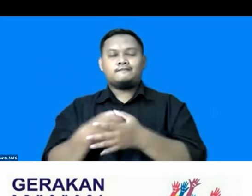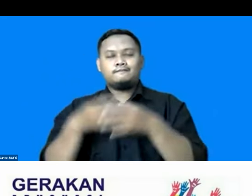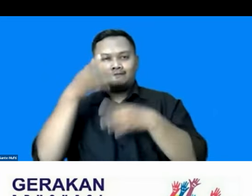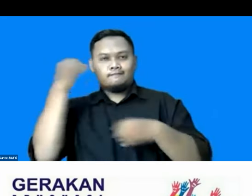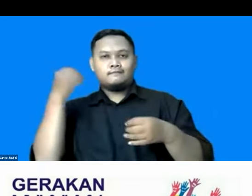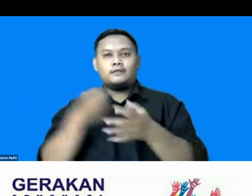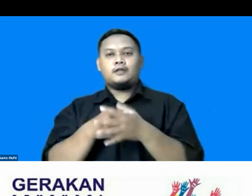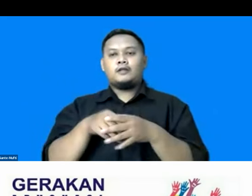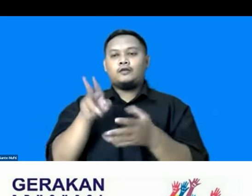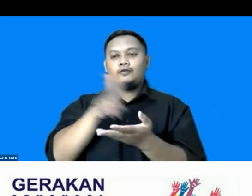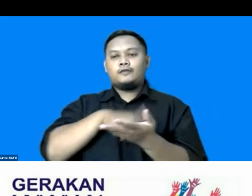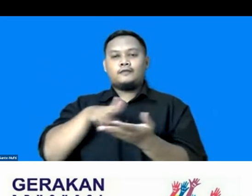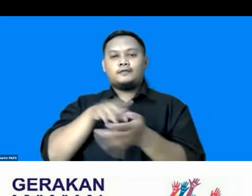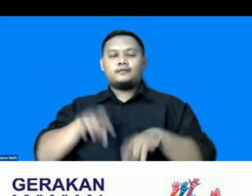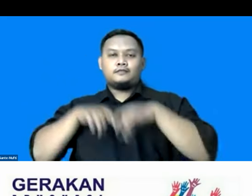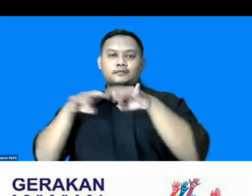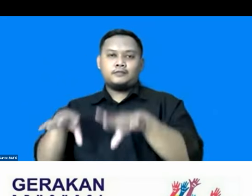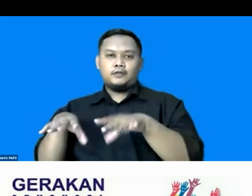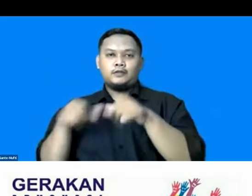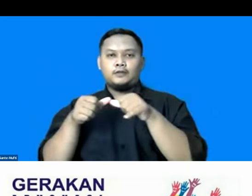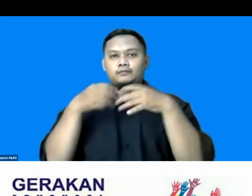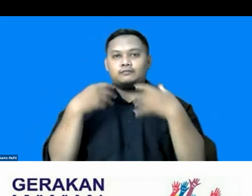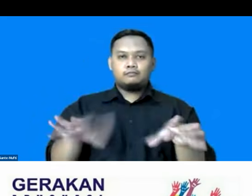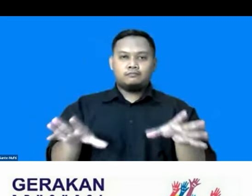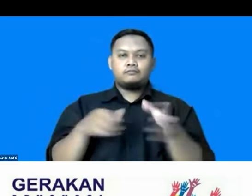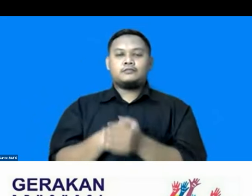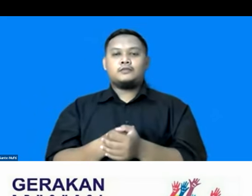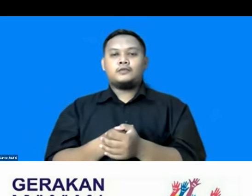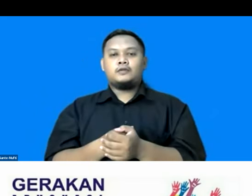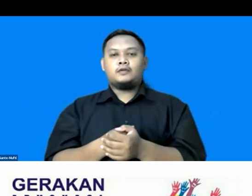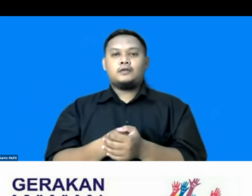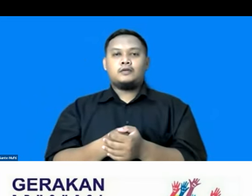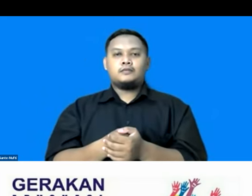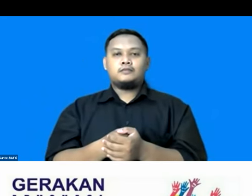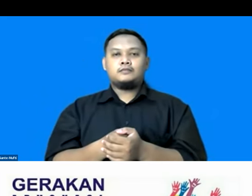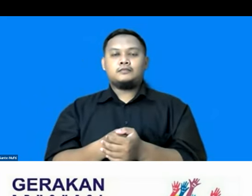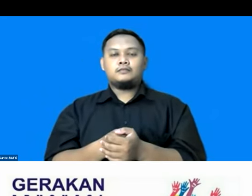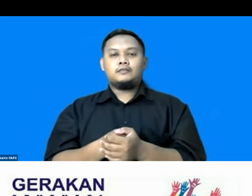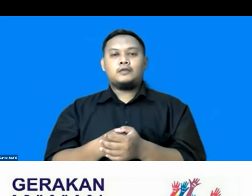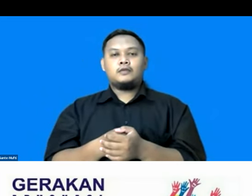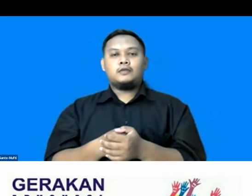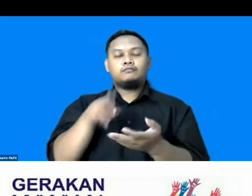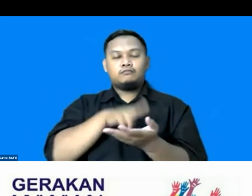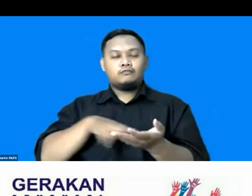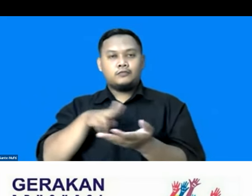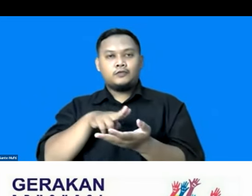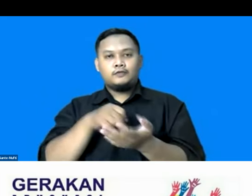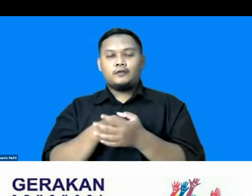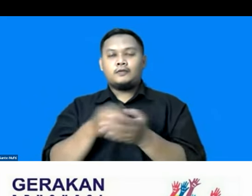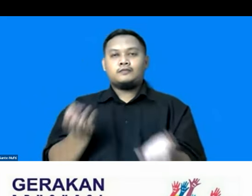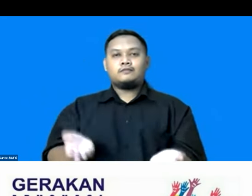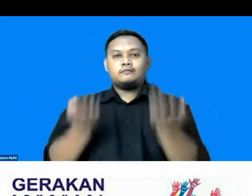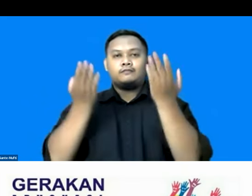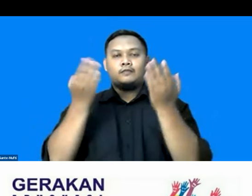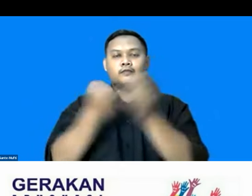University Australia, dan menyelesaikan Bachelor Degree di Economic at the University of Pembangunan